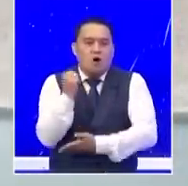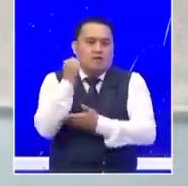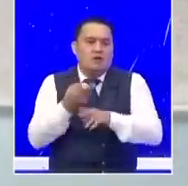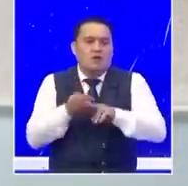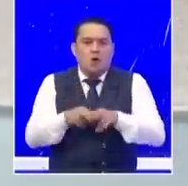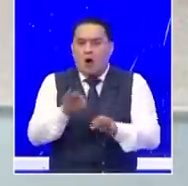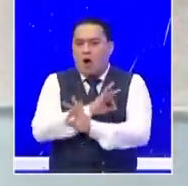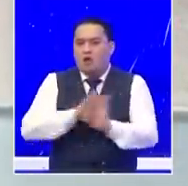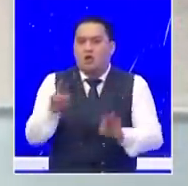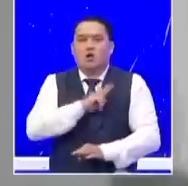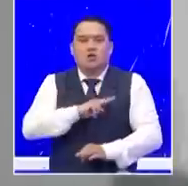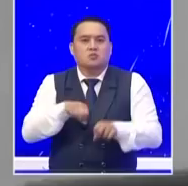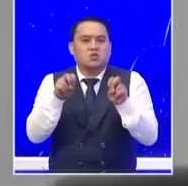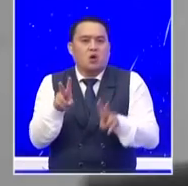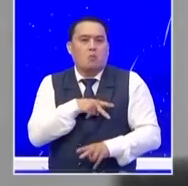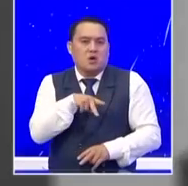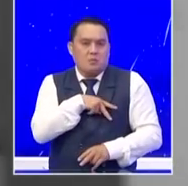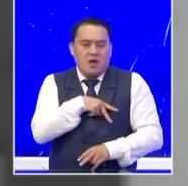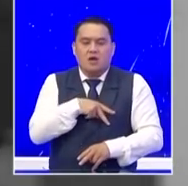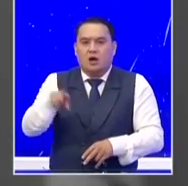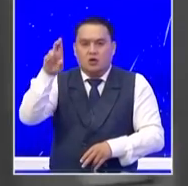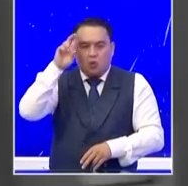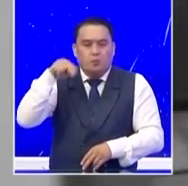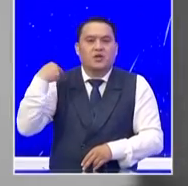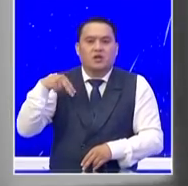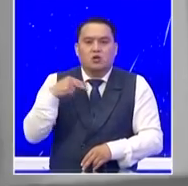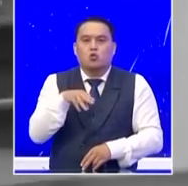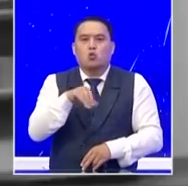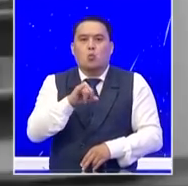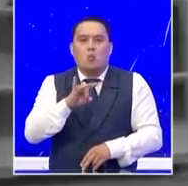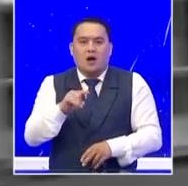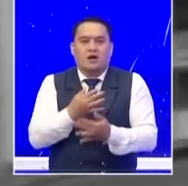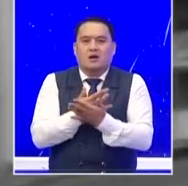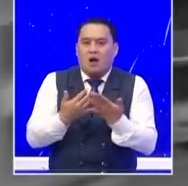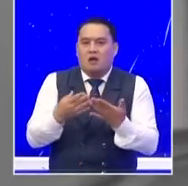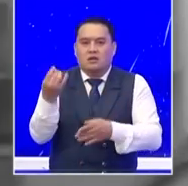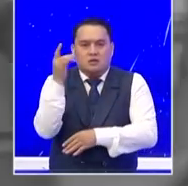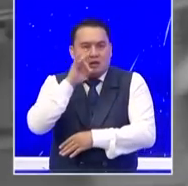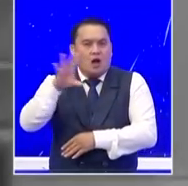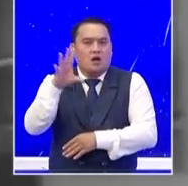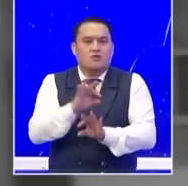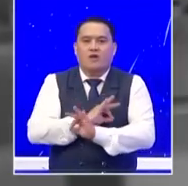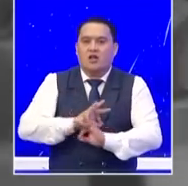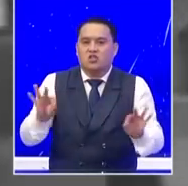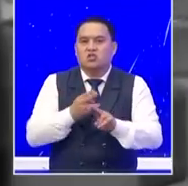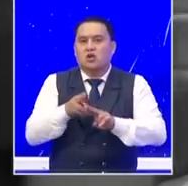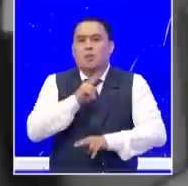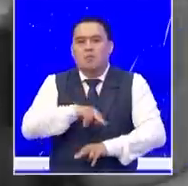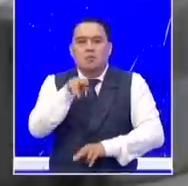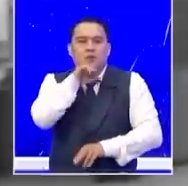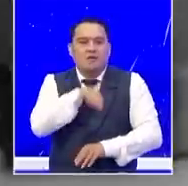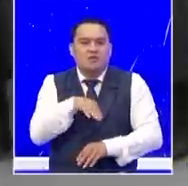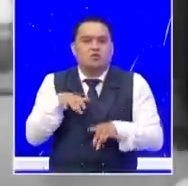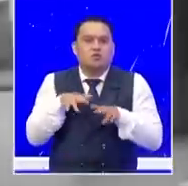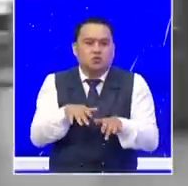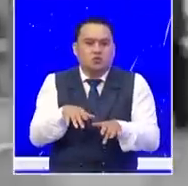был удостоен специальной премии президента страны, республиканской премии «Тумар» и многих других знаков отличия. Профессионал своего